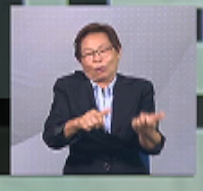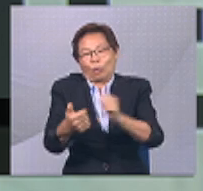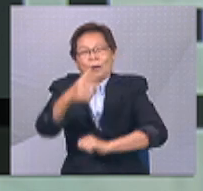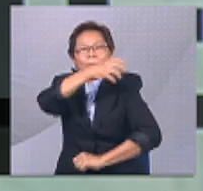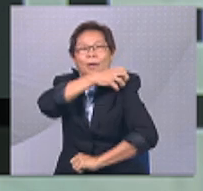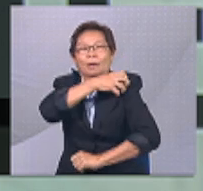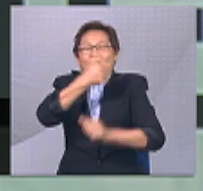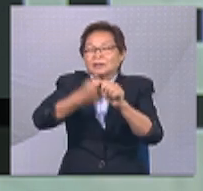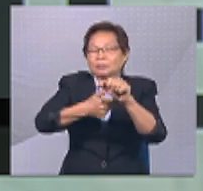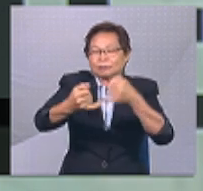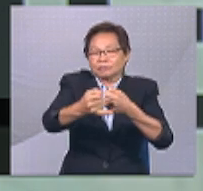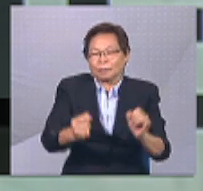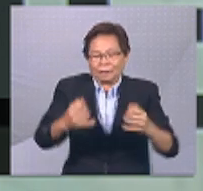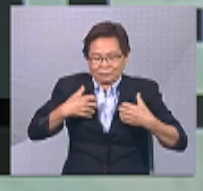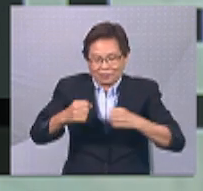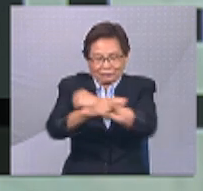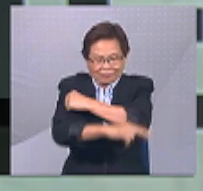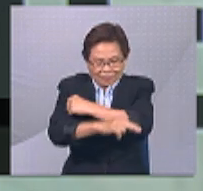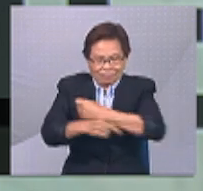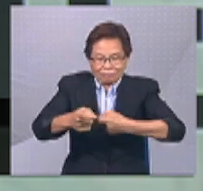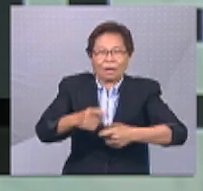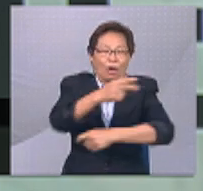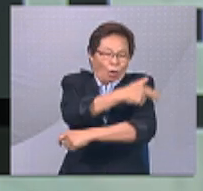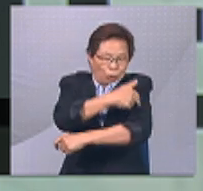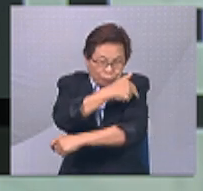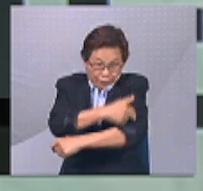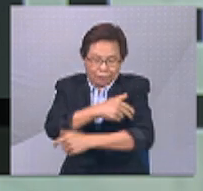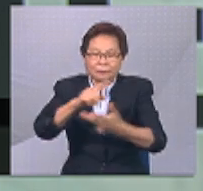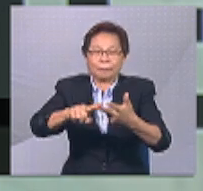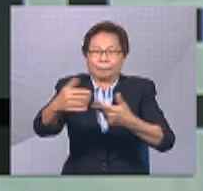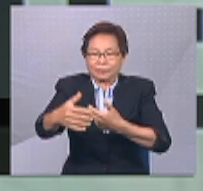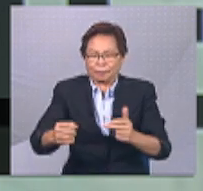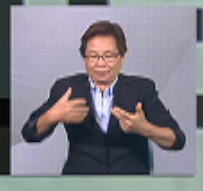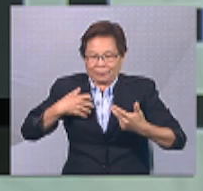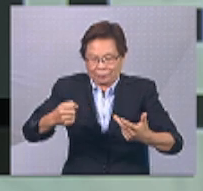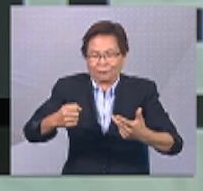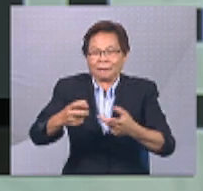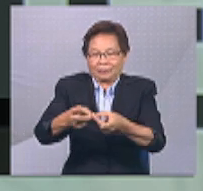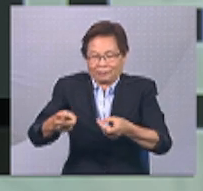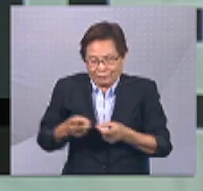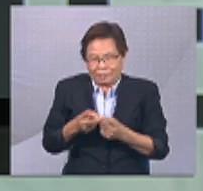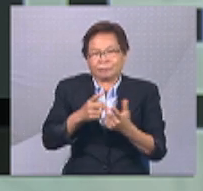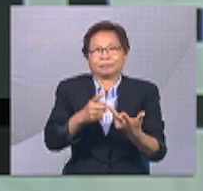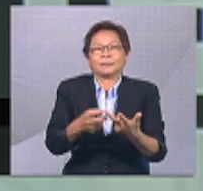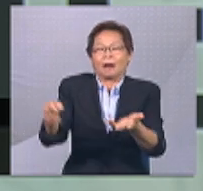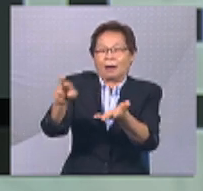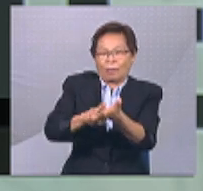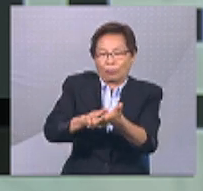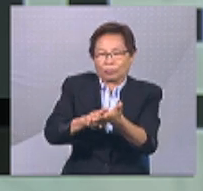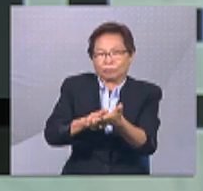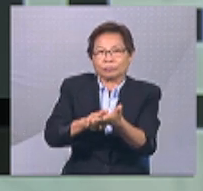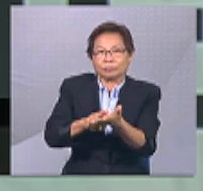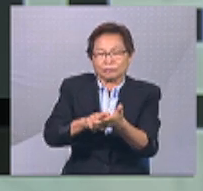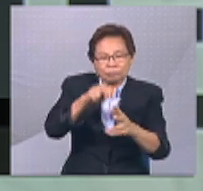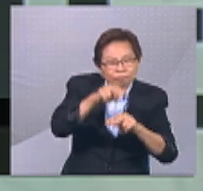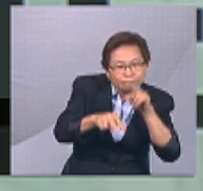pegawai di setiap Jabatan Kesihatan Negeri, hospital-hospital dan pejabat kesihatan daerah. Laporan ini dipantau